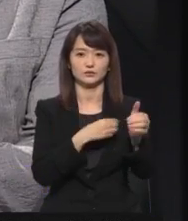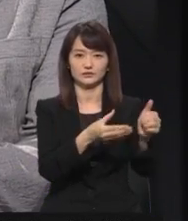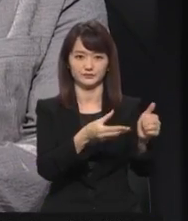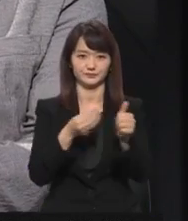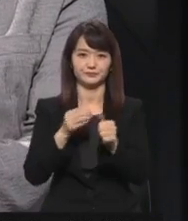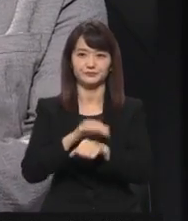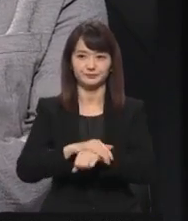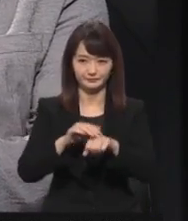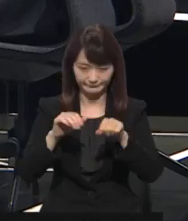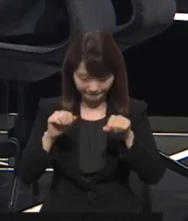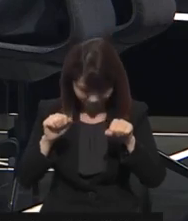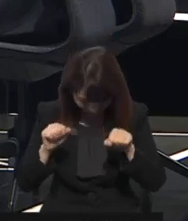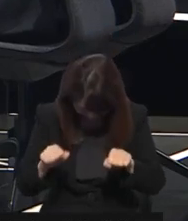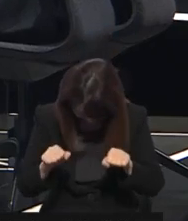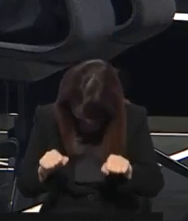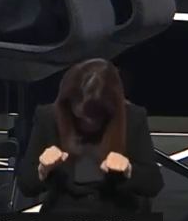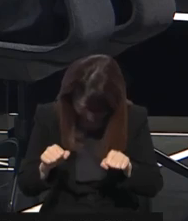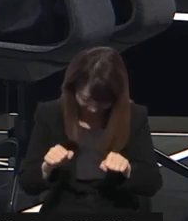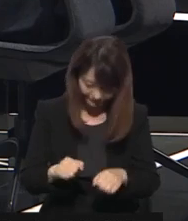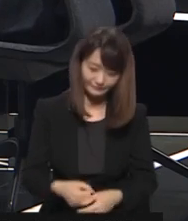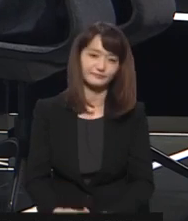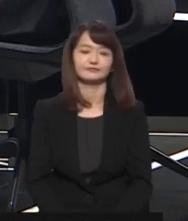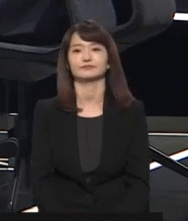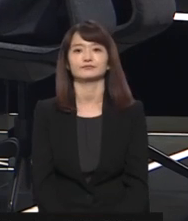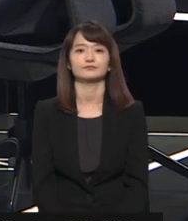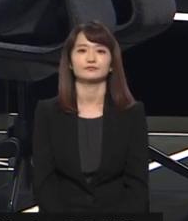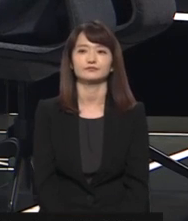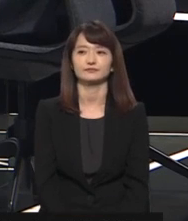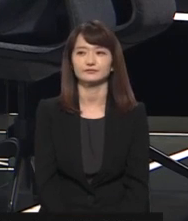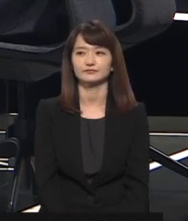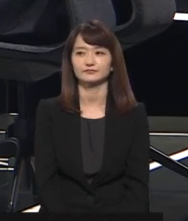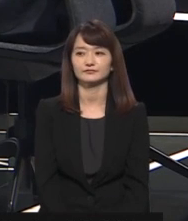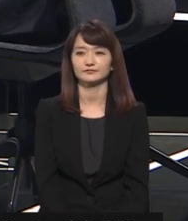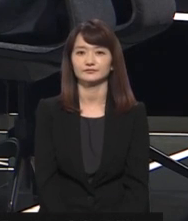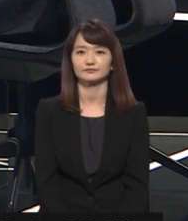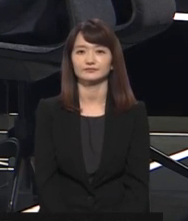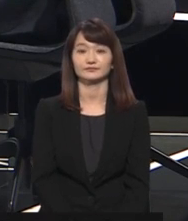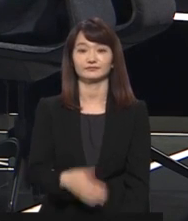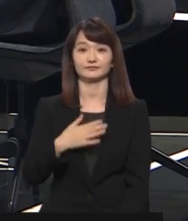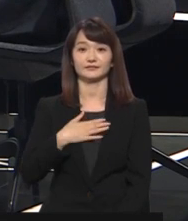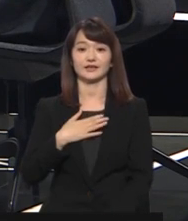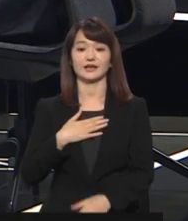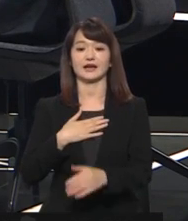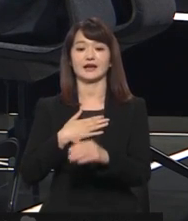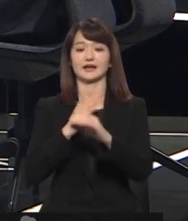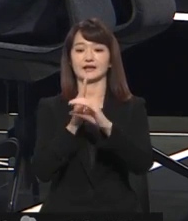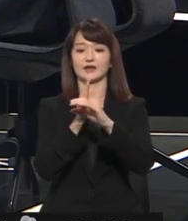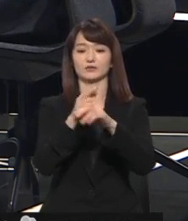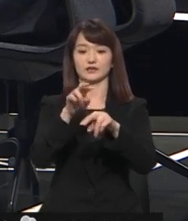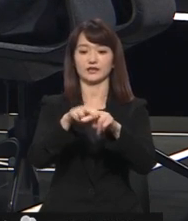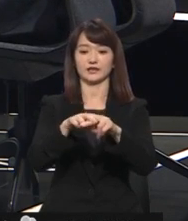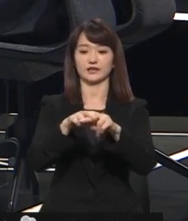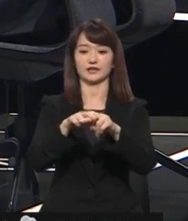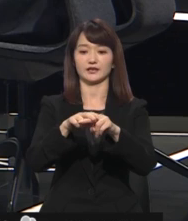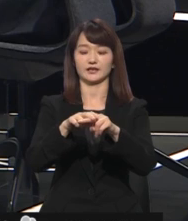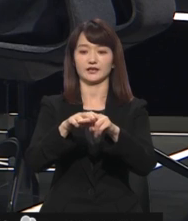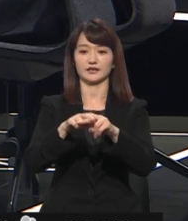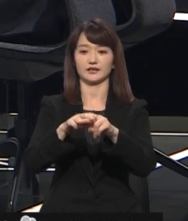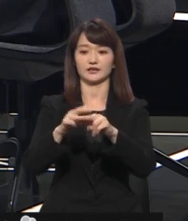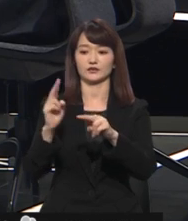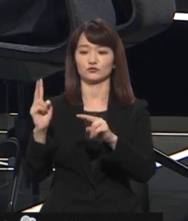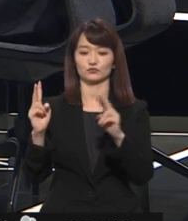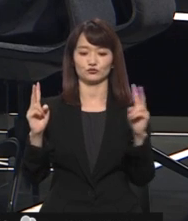나왔습니다 안녕하십니까 그래서 제가 제가 가운데 않고 양쪽으로 두 분씩 이렇게 계시지만